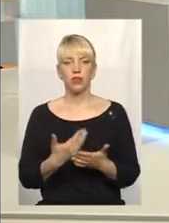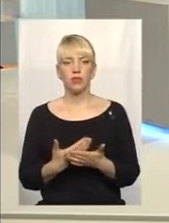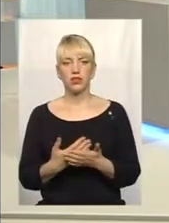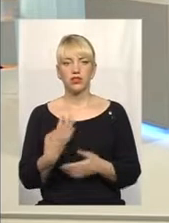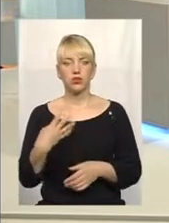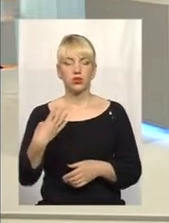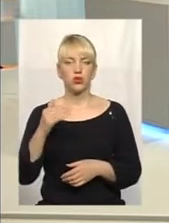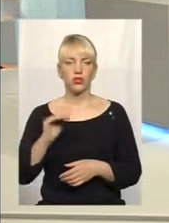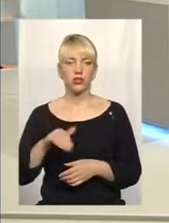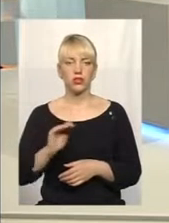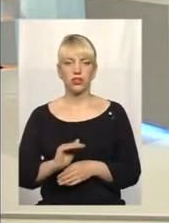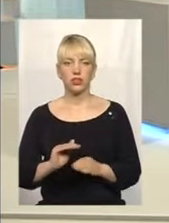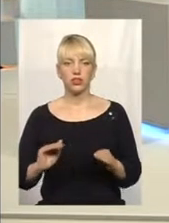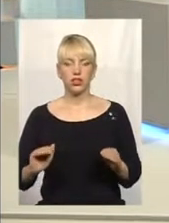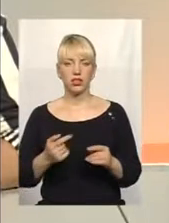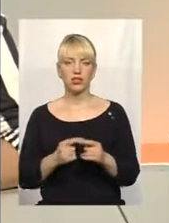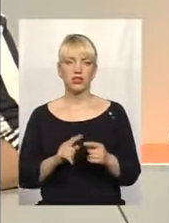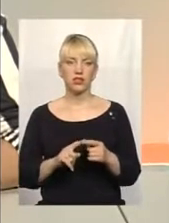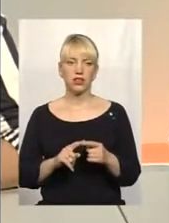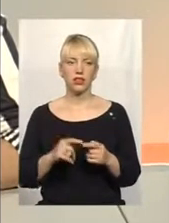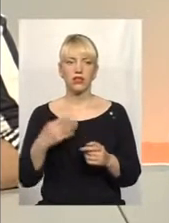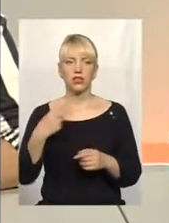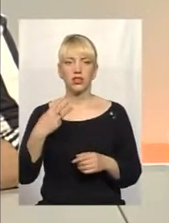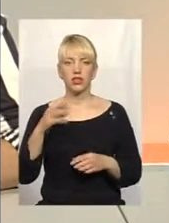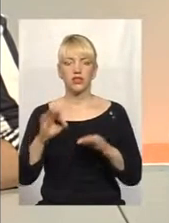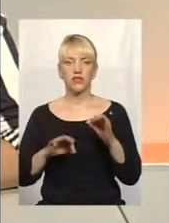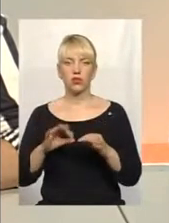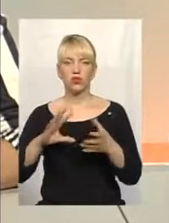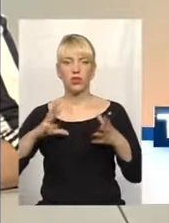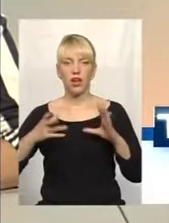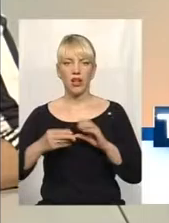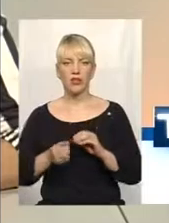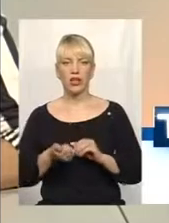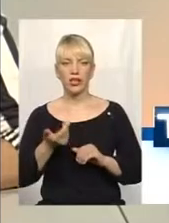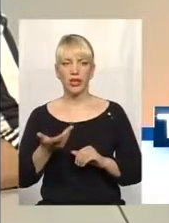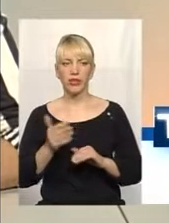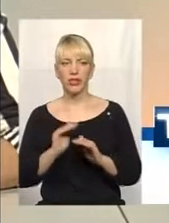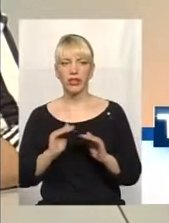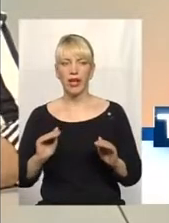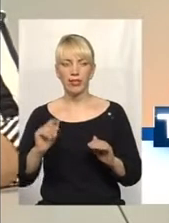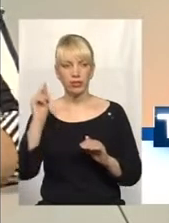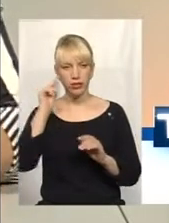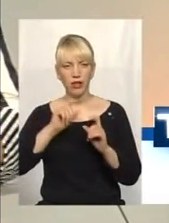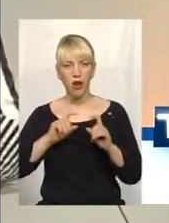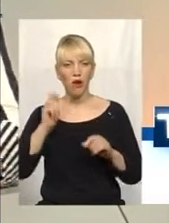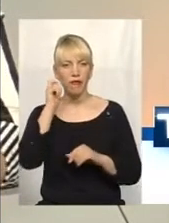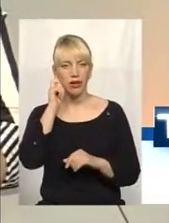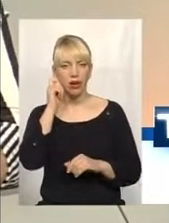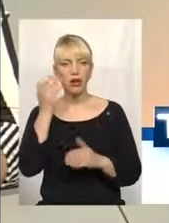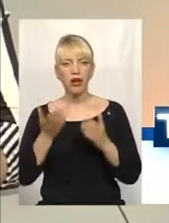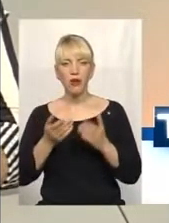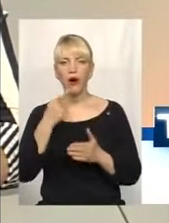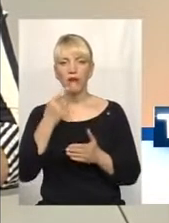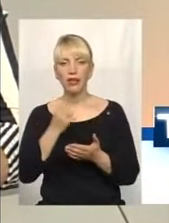тисяч дітей. Це орієнтовно становить 30% від загальної кількості дітей шкільного віку. Якщо ж говорити про